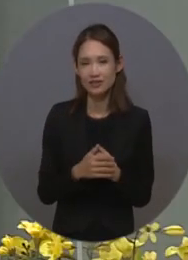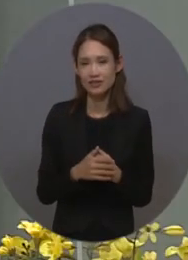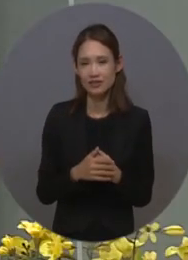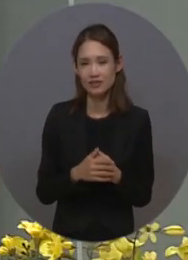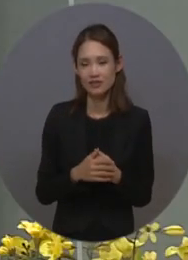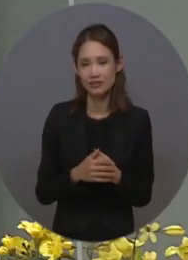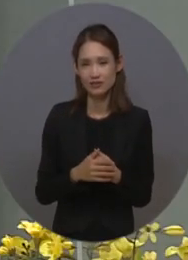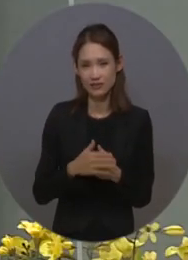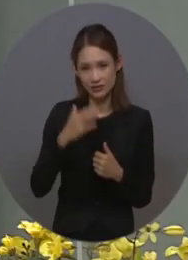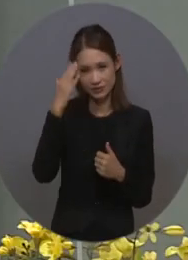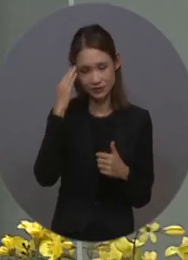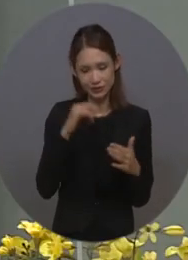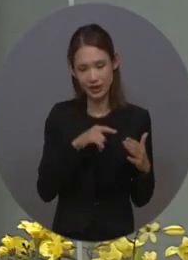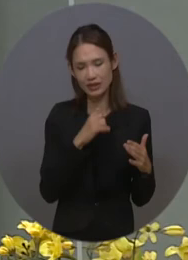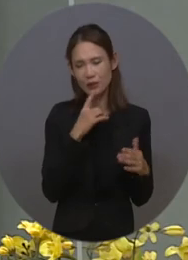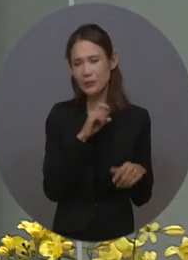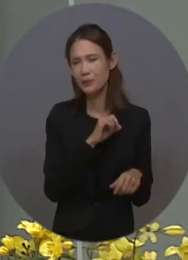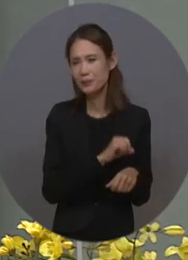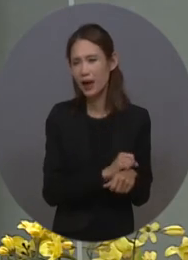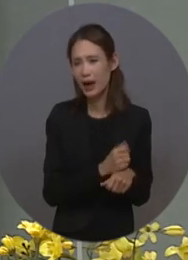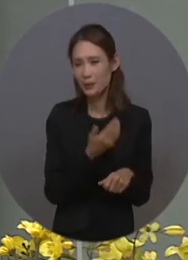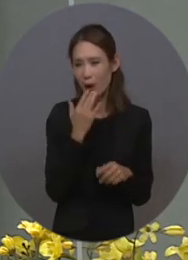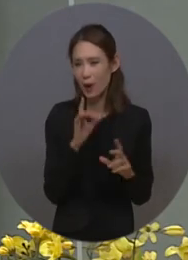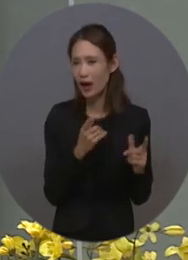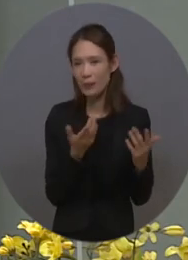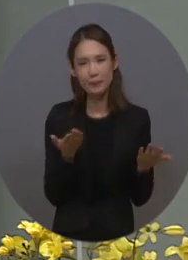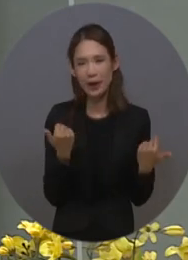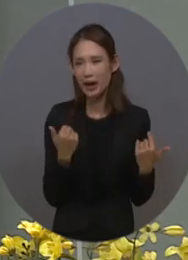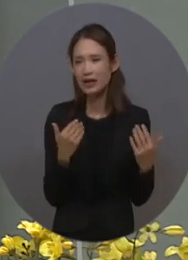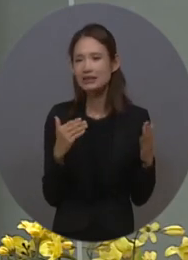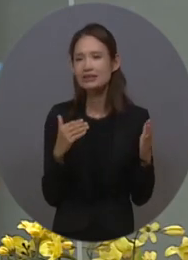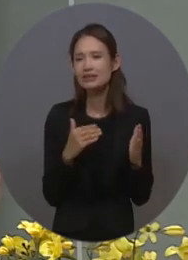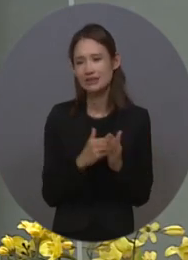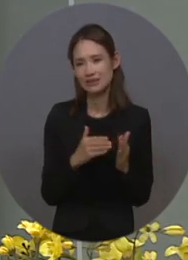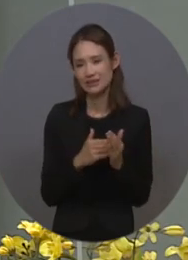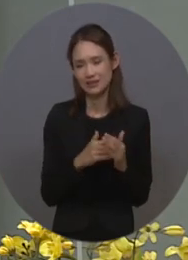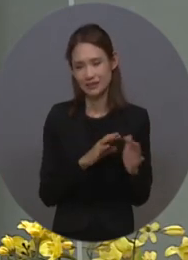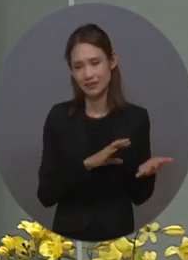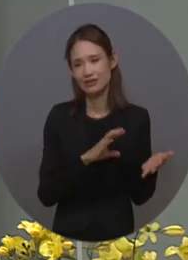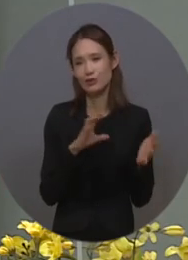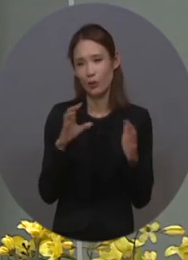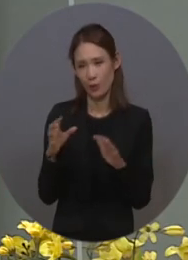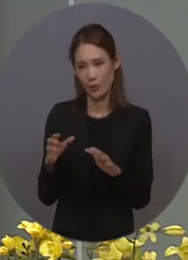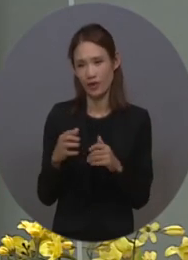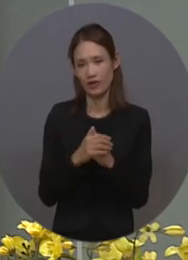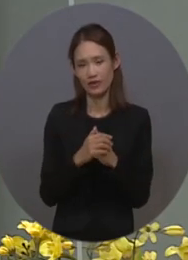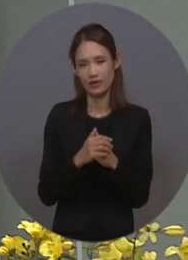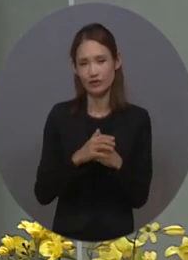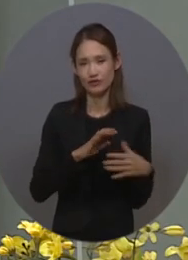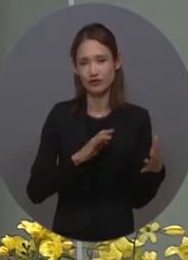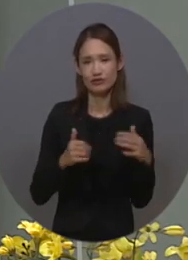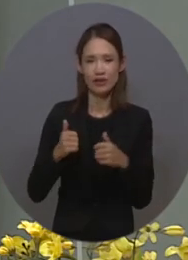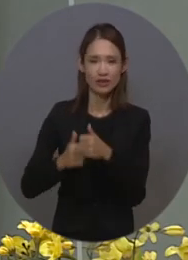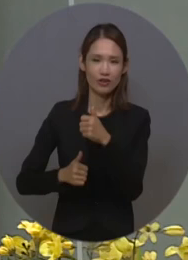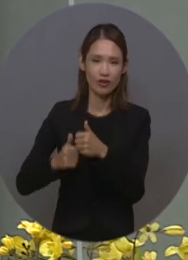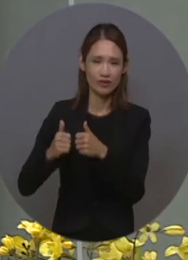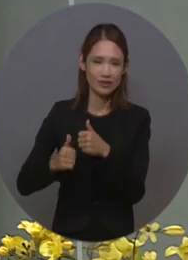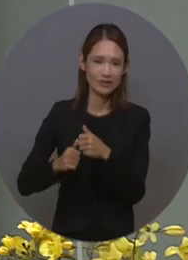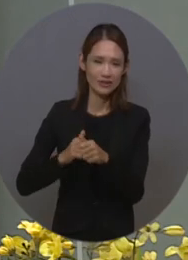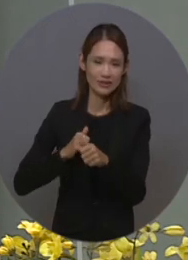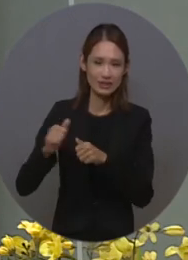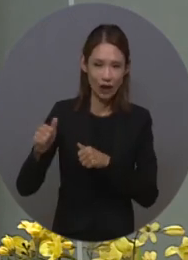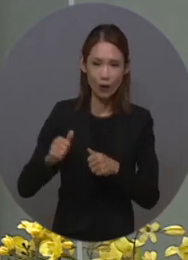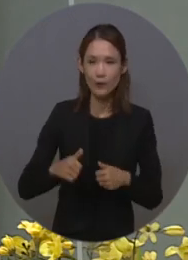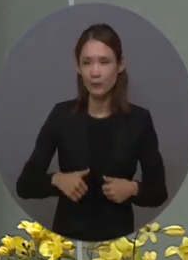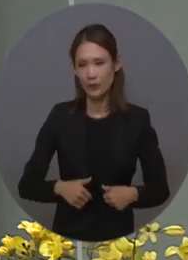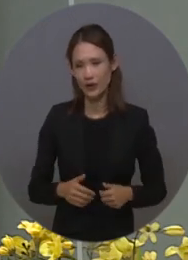우리가 국내에서만 잘해서 먹고 사는 세상은 지났어요. 정말 글로벌. 예, 네. 국제 경제에서 이겨야 되는 네. 그런 게 사실은